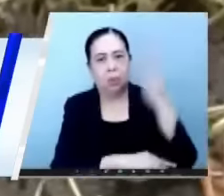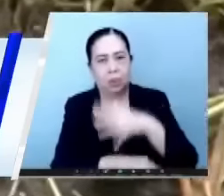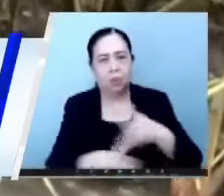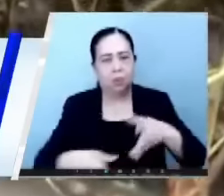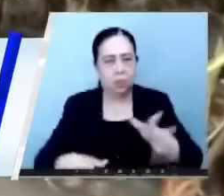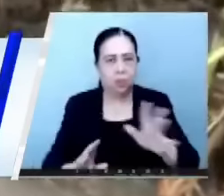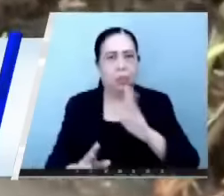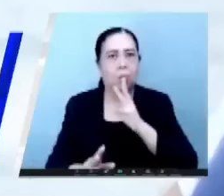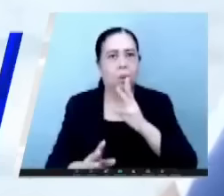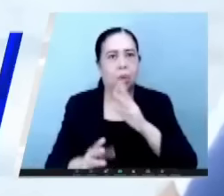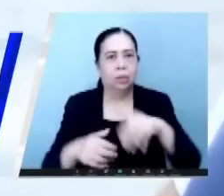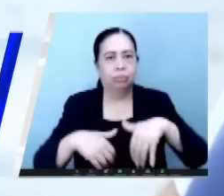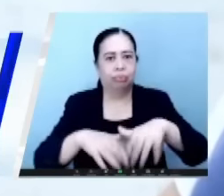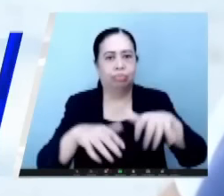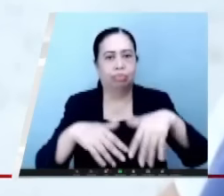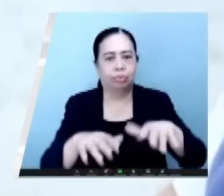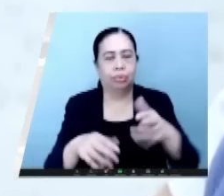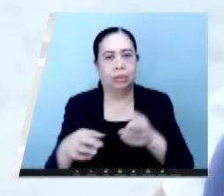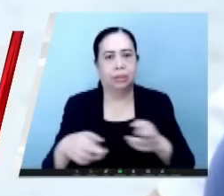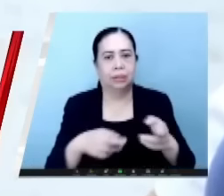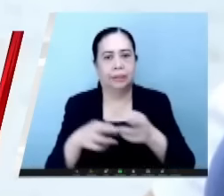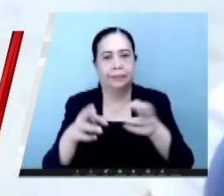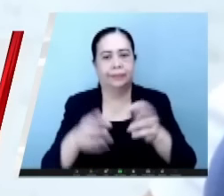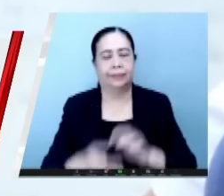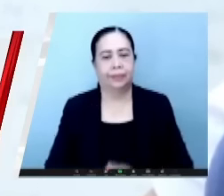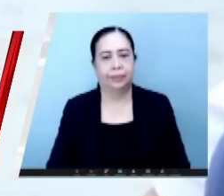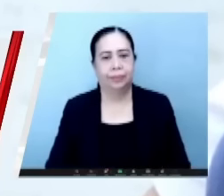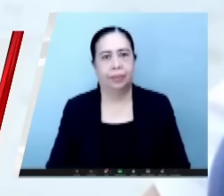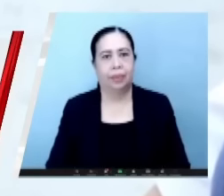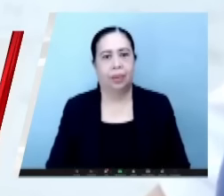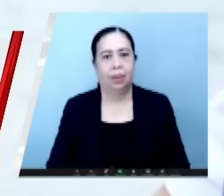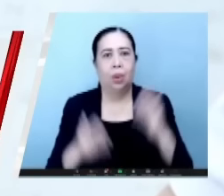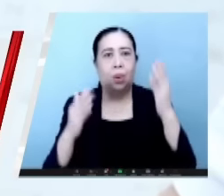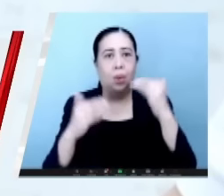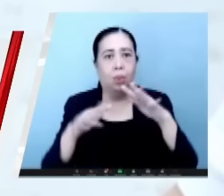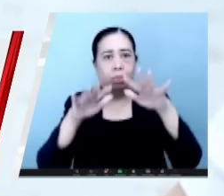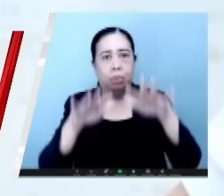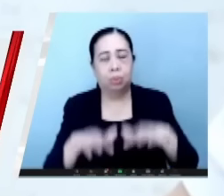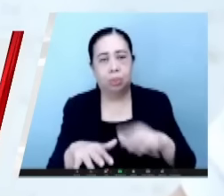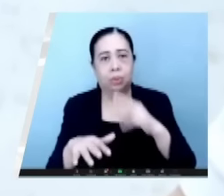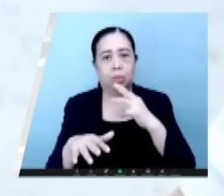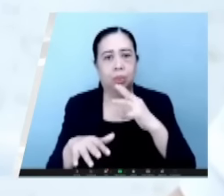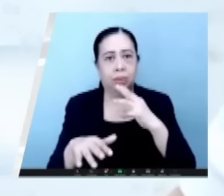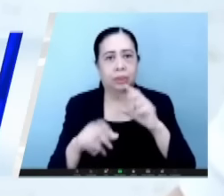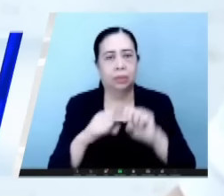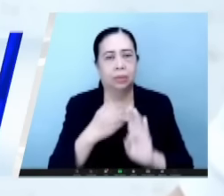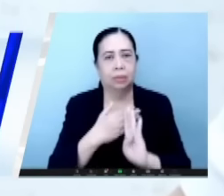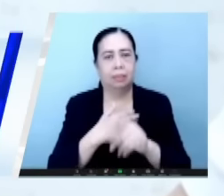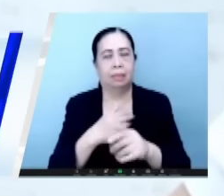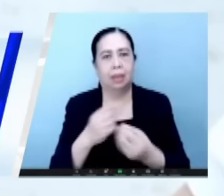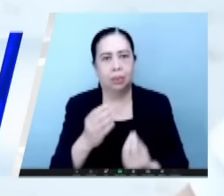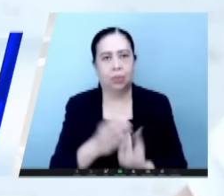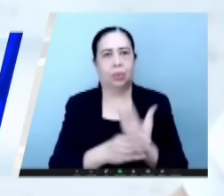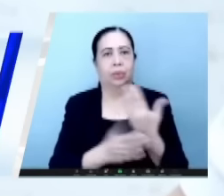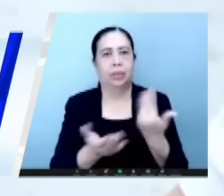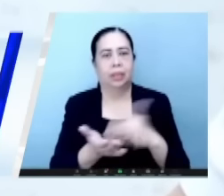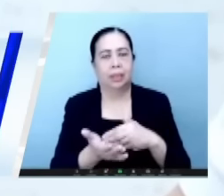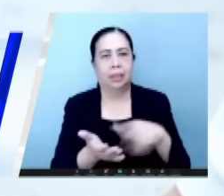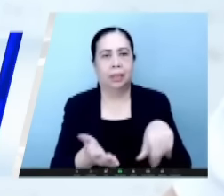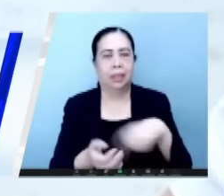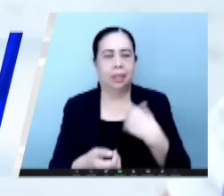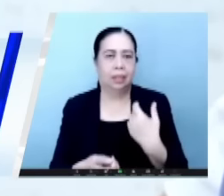ilog. Sana ay maigahan ang tubig at nang sumaguli ang palay. Kung hindi sasaguli ang